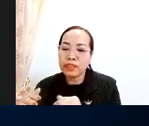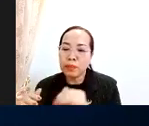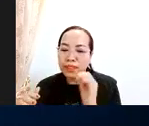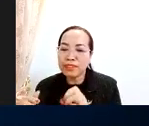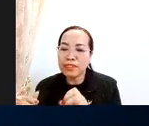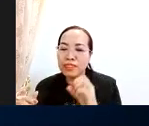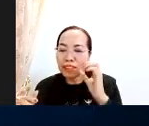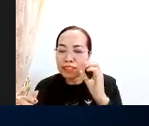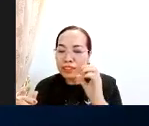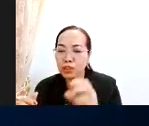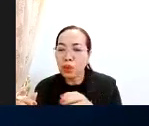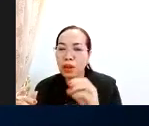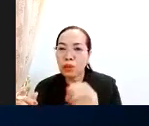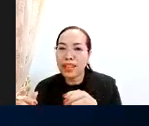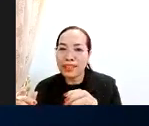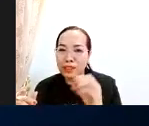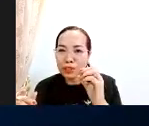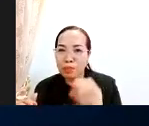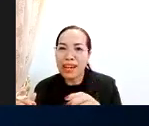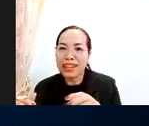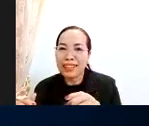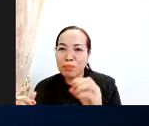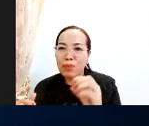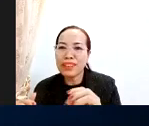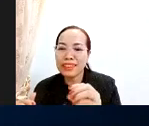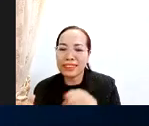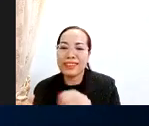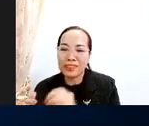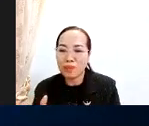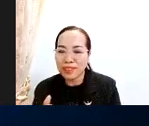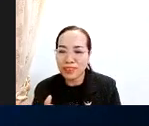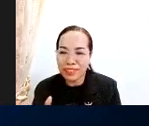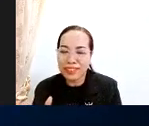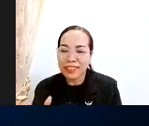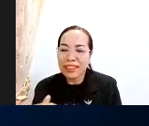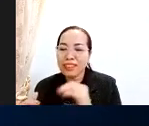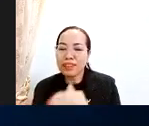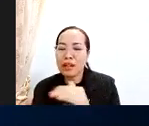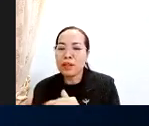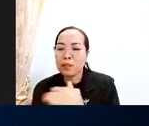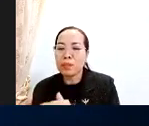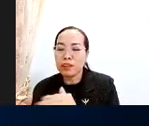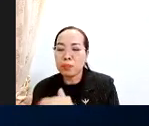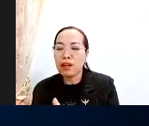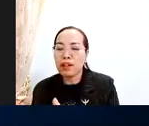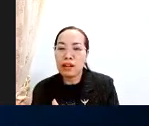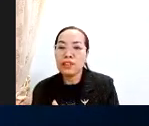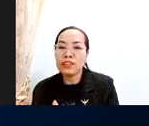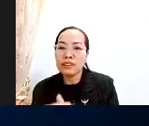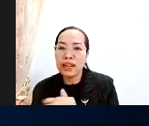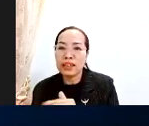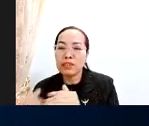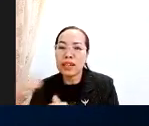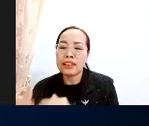tơi bằng rít bằng rừng nó cứ tơi tệ squat luôn ai ở chỗ ba môn nâng tầng này nó nhẹ đợt tầy nông ca pra là tập hoa cả